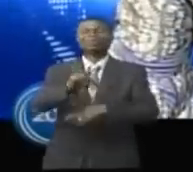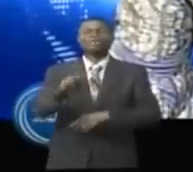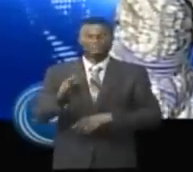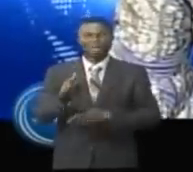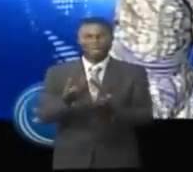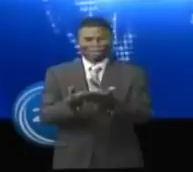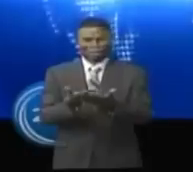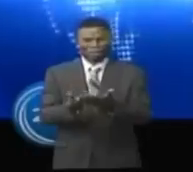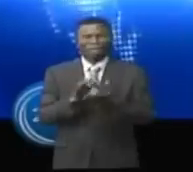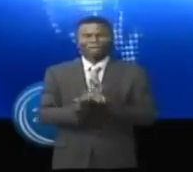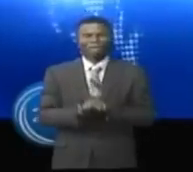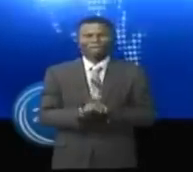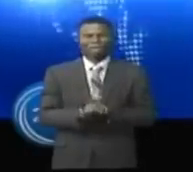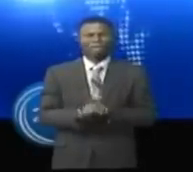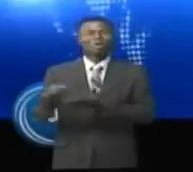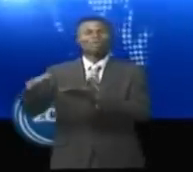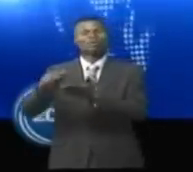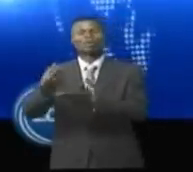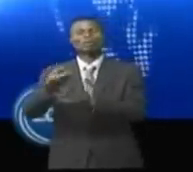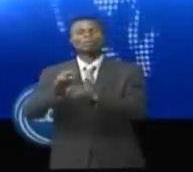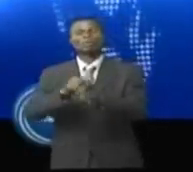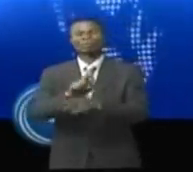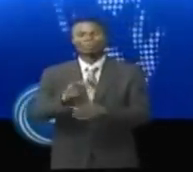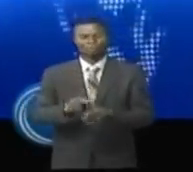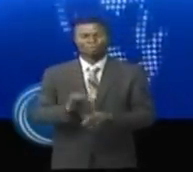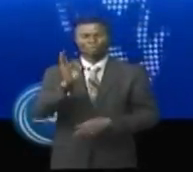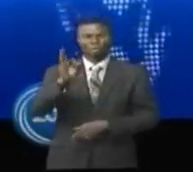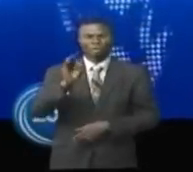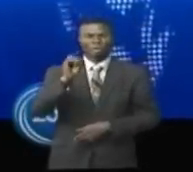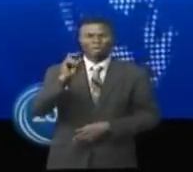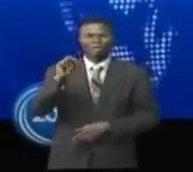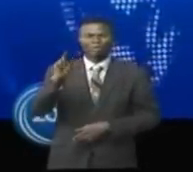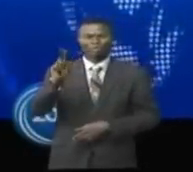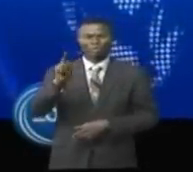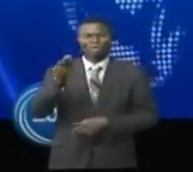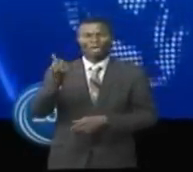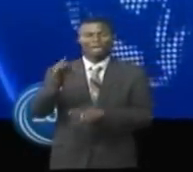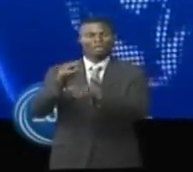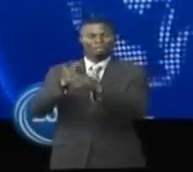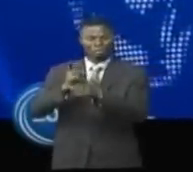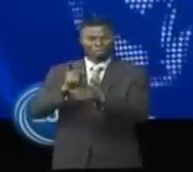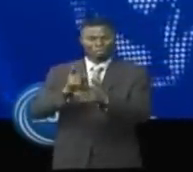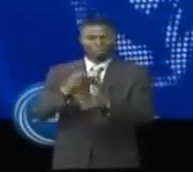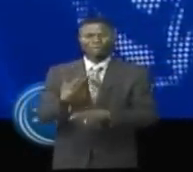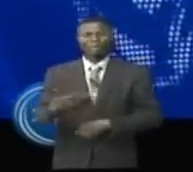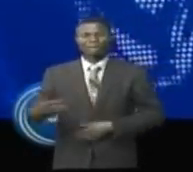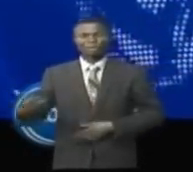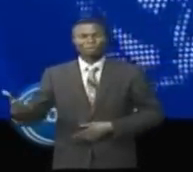argent? Le FONER prélève son argent des redevances de produits